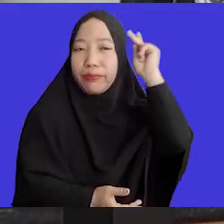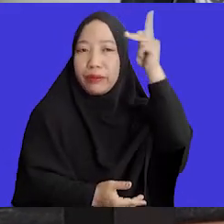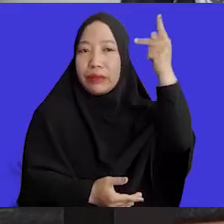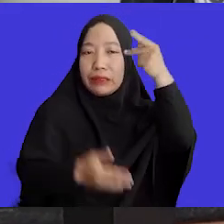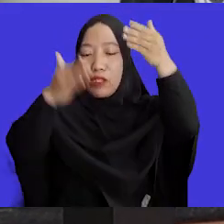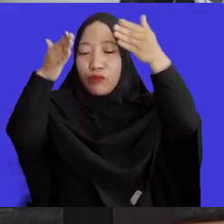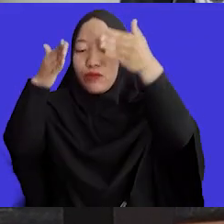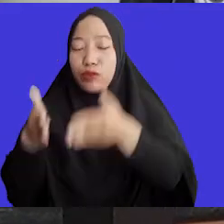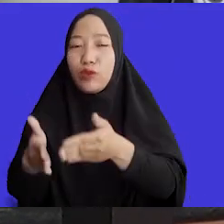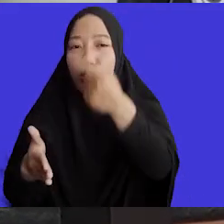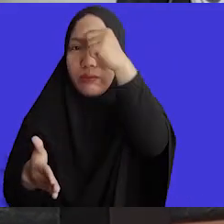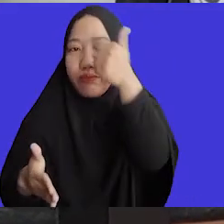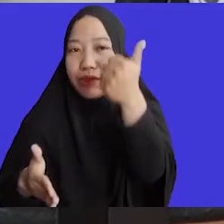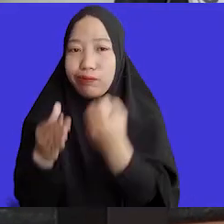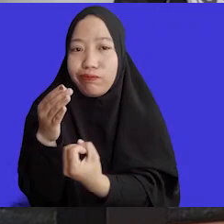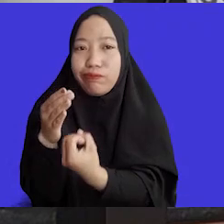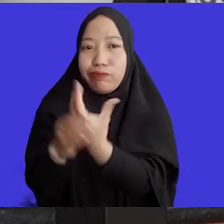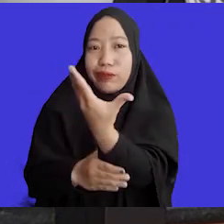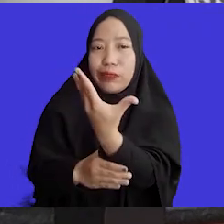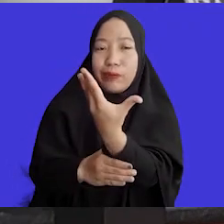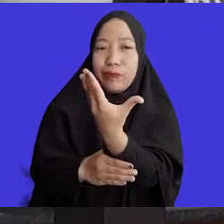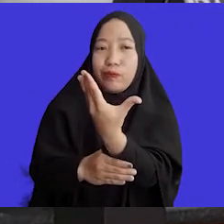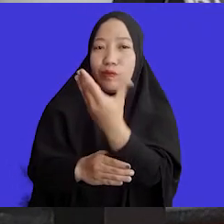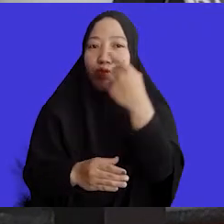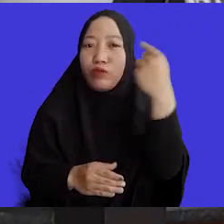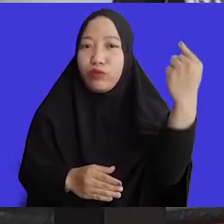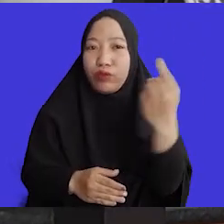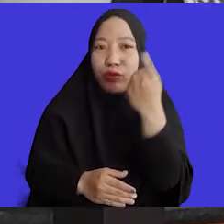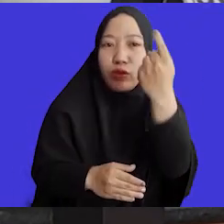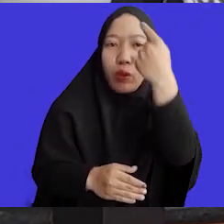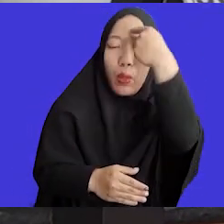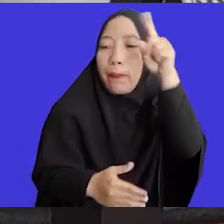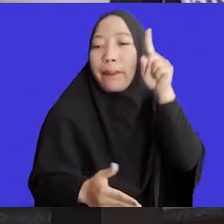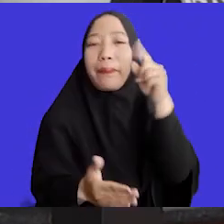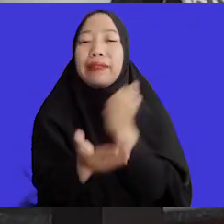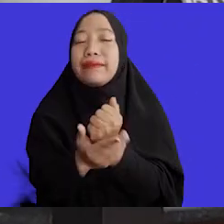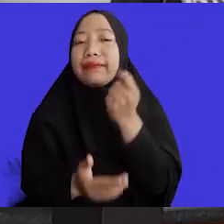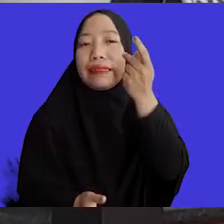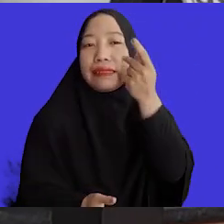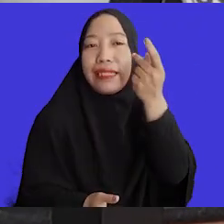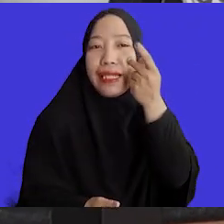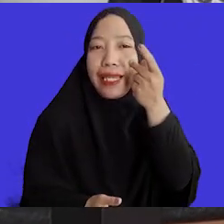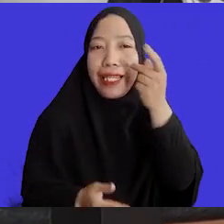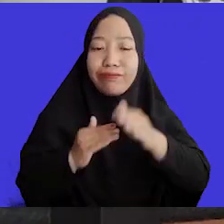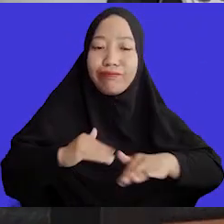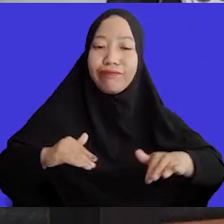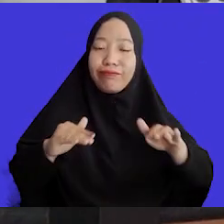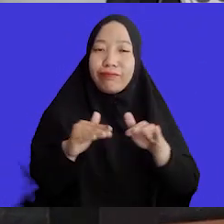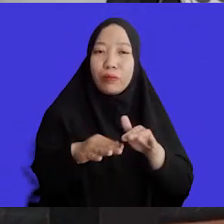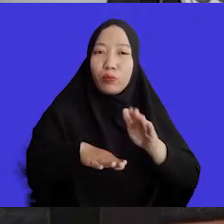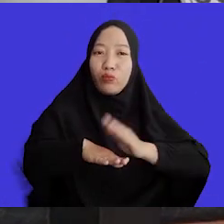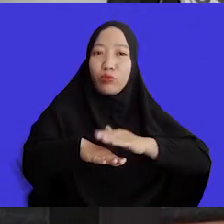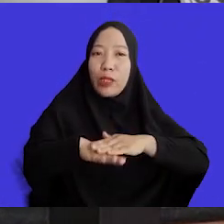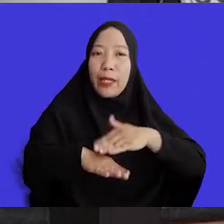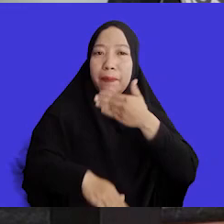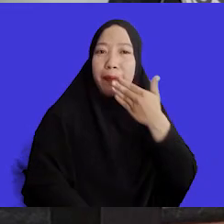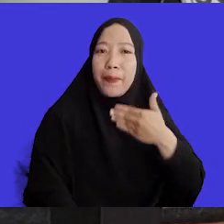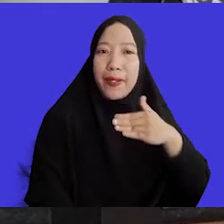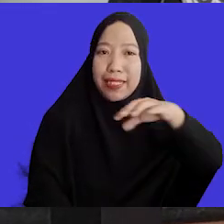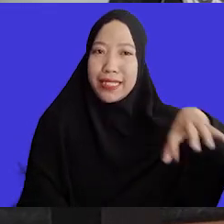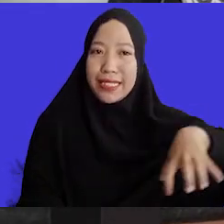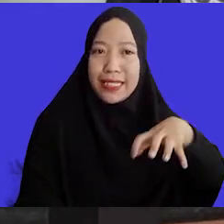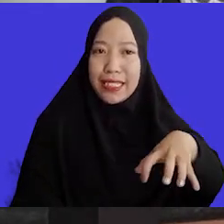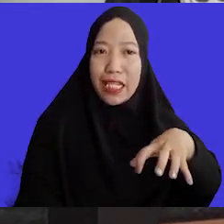pemerintah adalah menciptakan produk hukum yang memberikan kepastian untuk dijaga kelestarian bahasa daerah